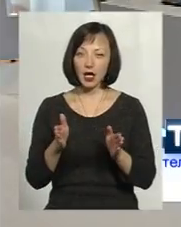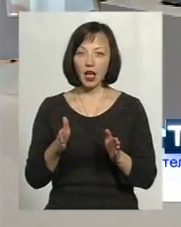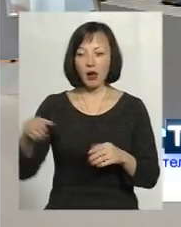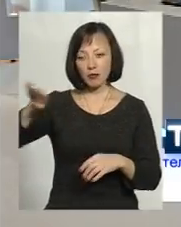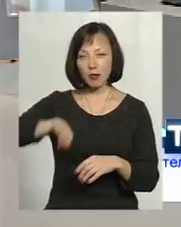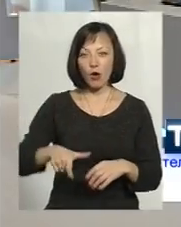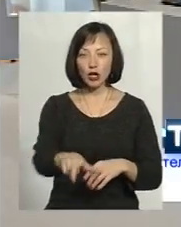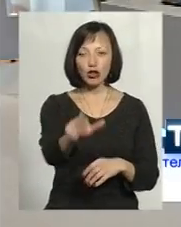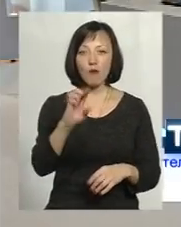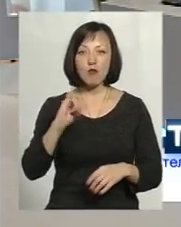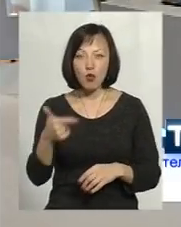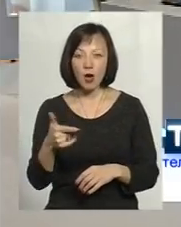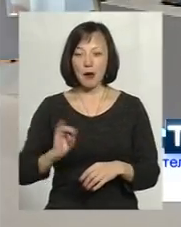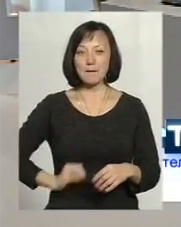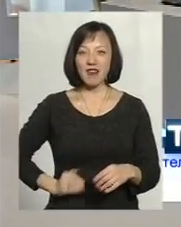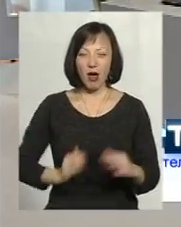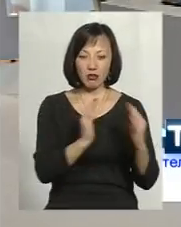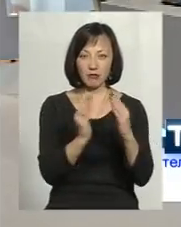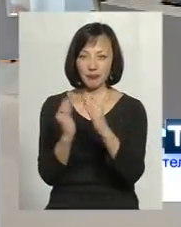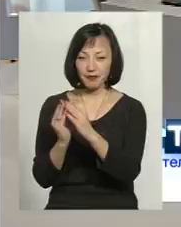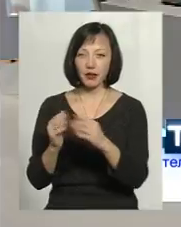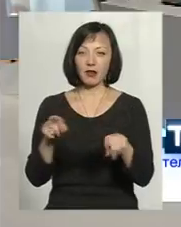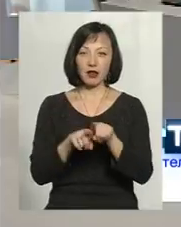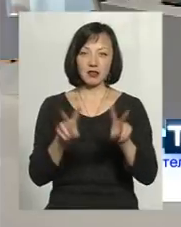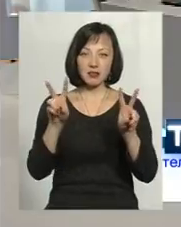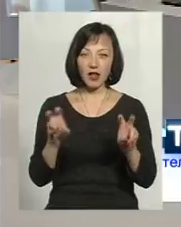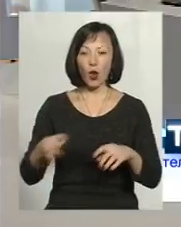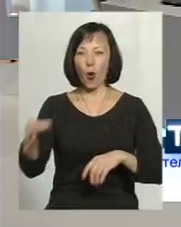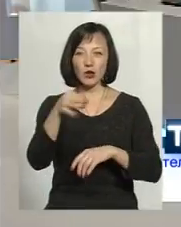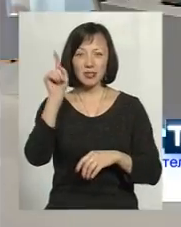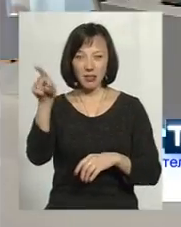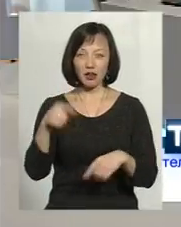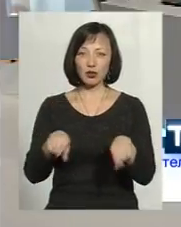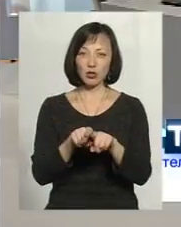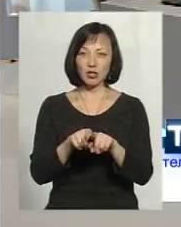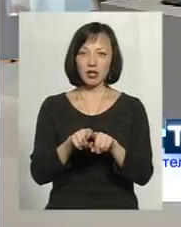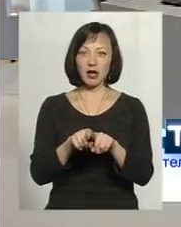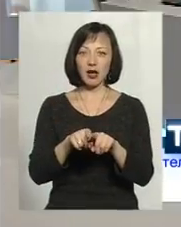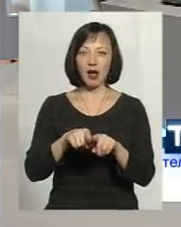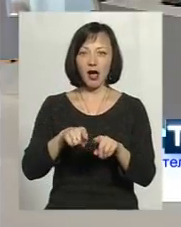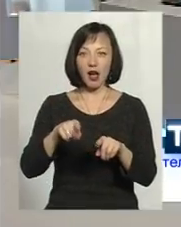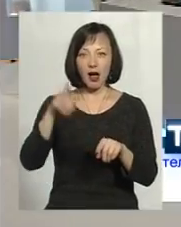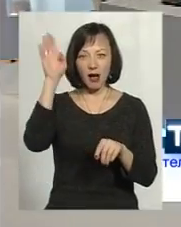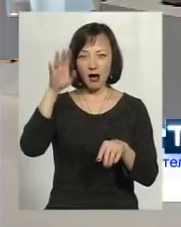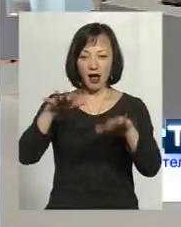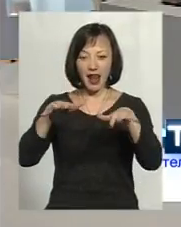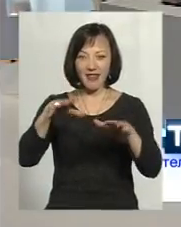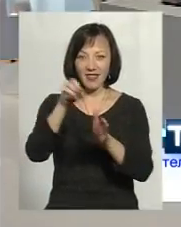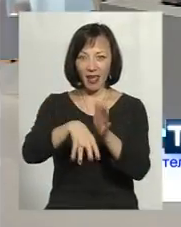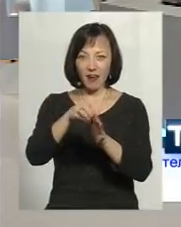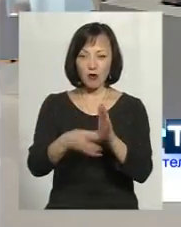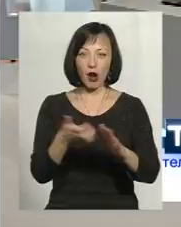узбережжя Південного Буга, і для приватних секторів, так званих, і для Озерної, де лівневок, так званих, бракує, тому